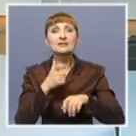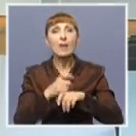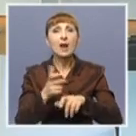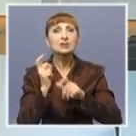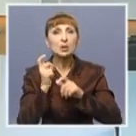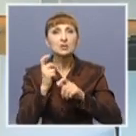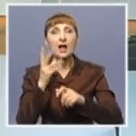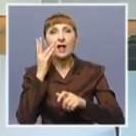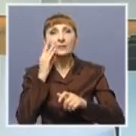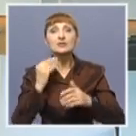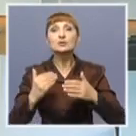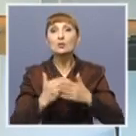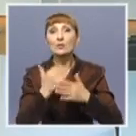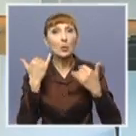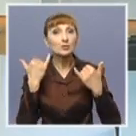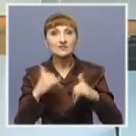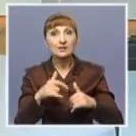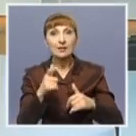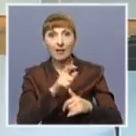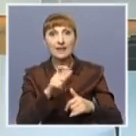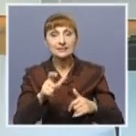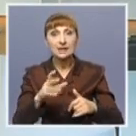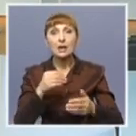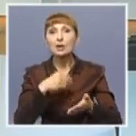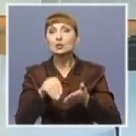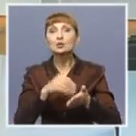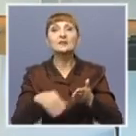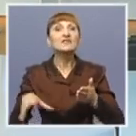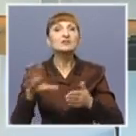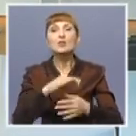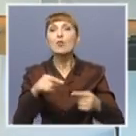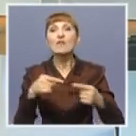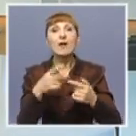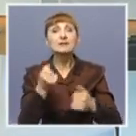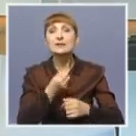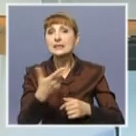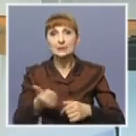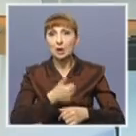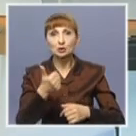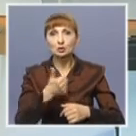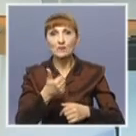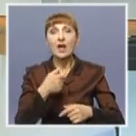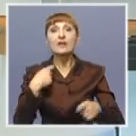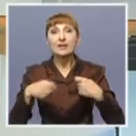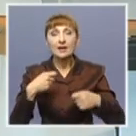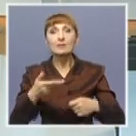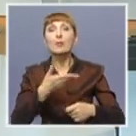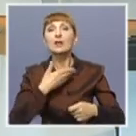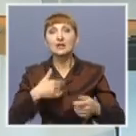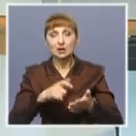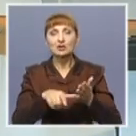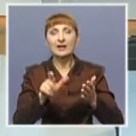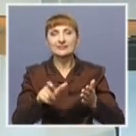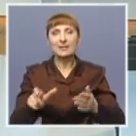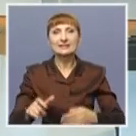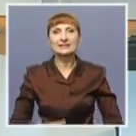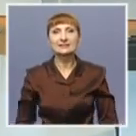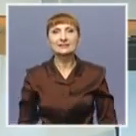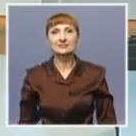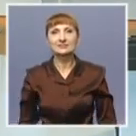максимально загрузили, алматинцы снова удивили гостей и раскупили все буквально за несколько часов. На ярмарке была Ирки